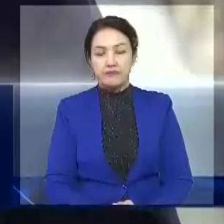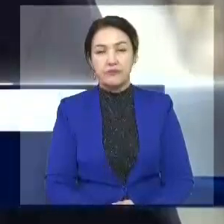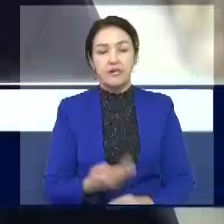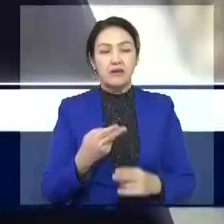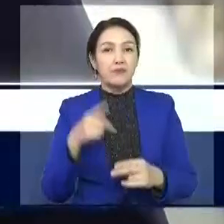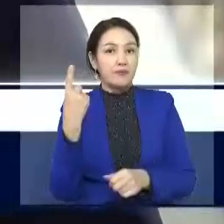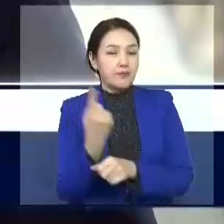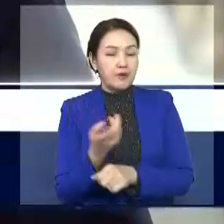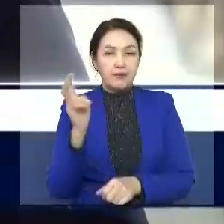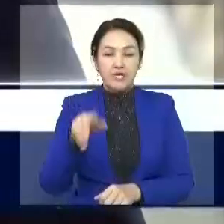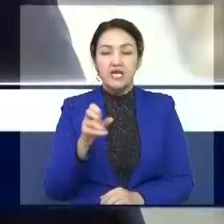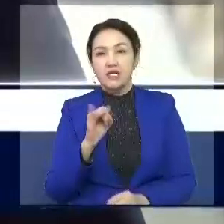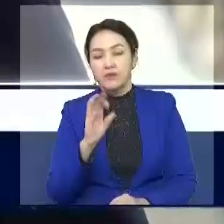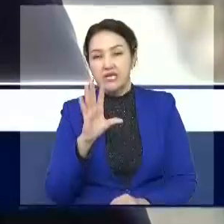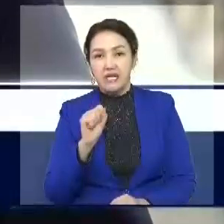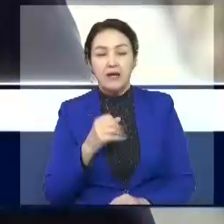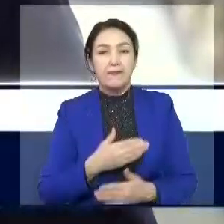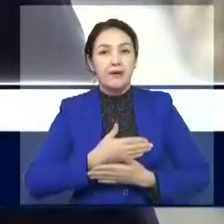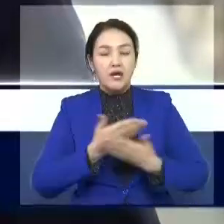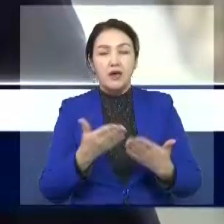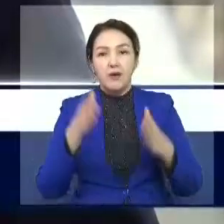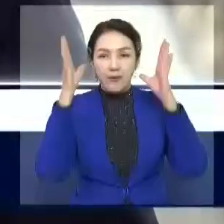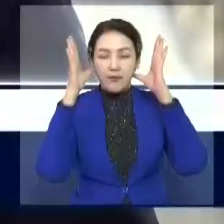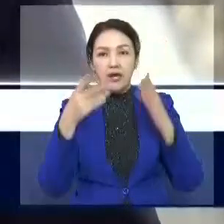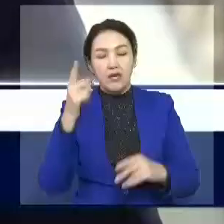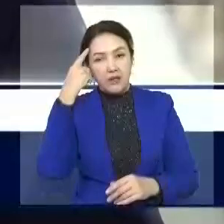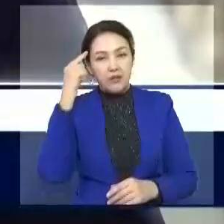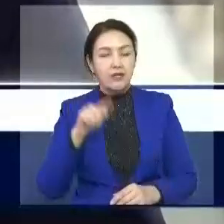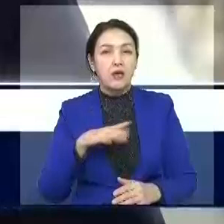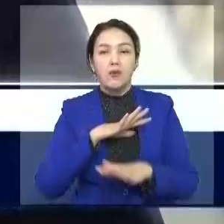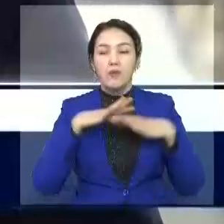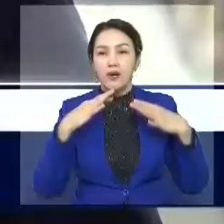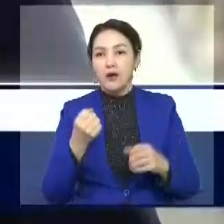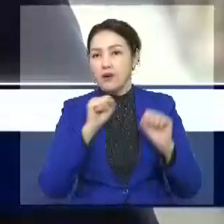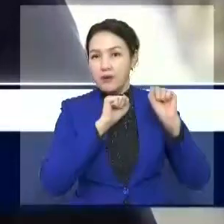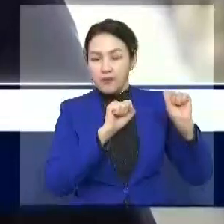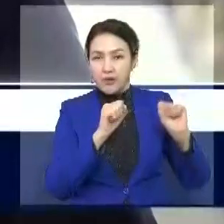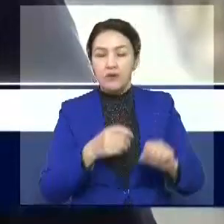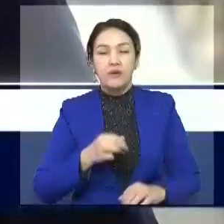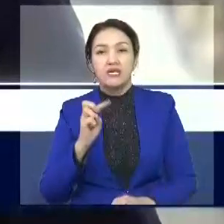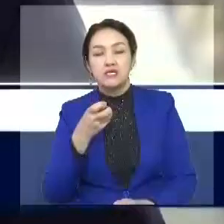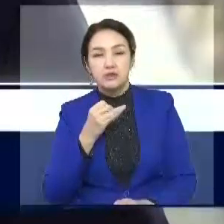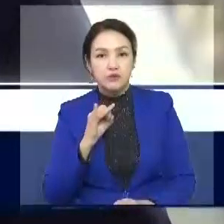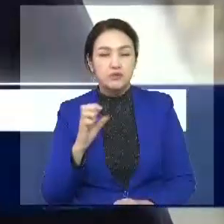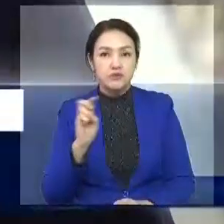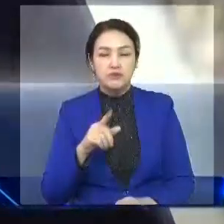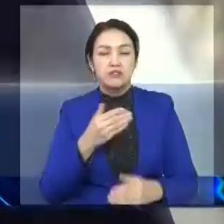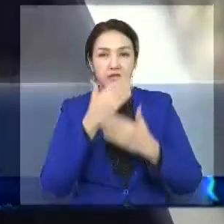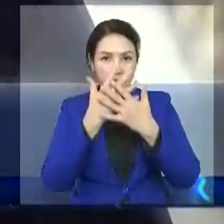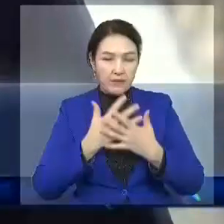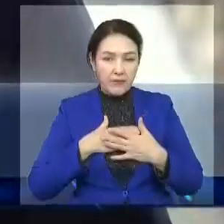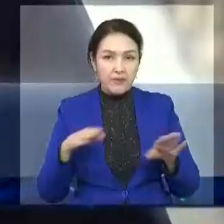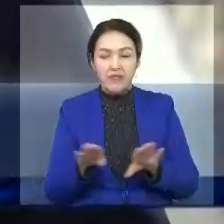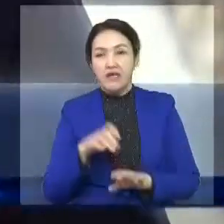Я впервые посещаю комплекс Есет-Батыра. Благодаря имаму получили новые знания. Полководец в свое время защищал наш младший жуз. Сам очень люблю посещать